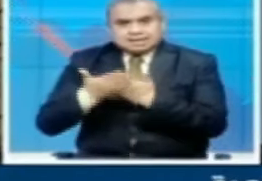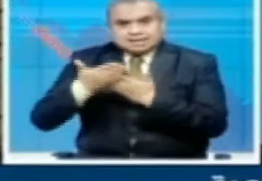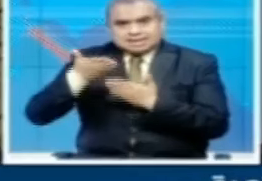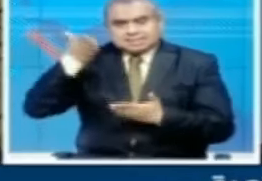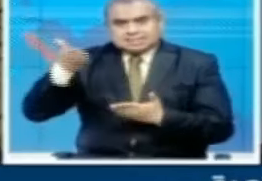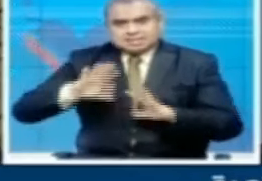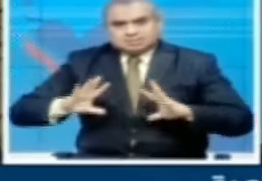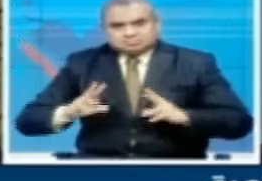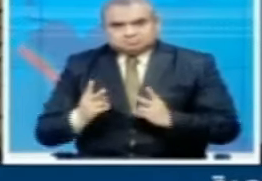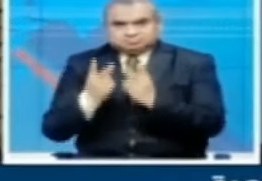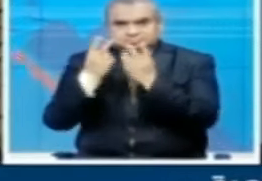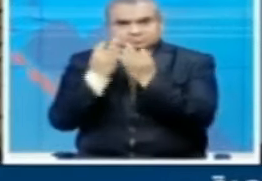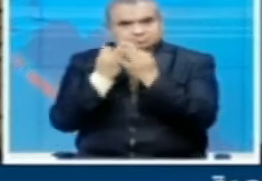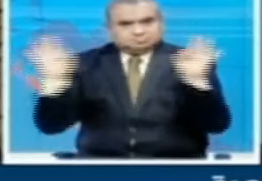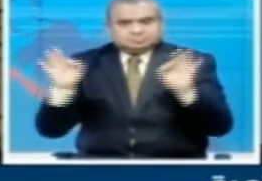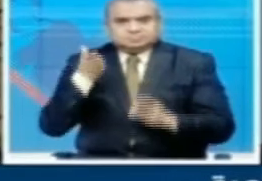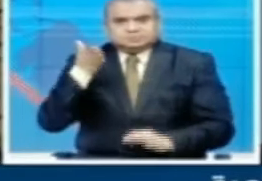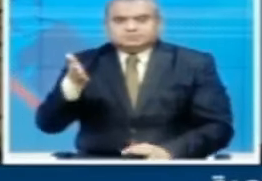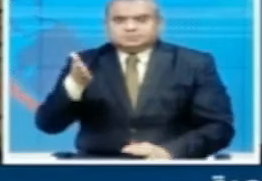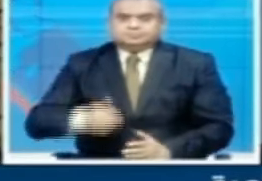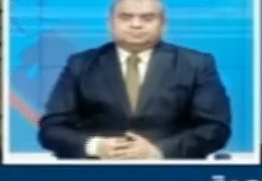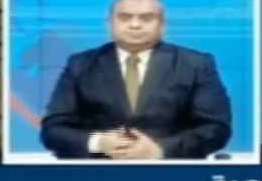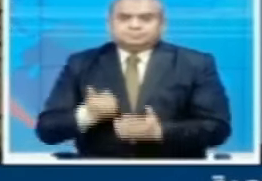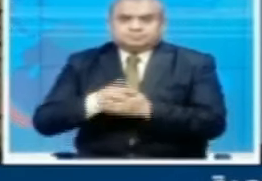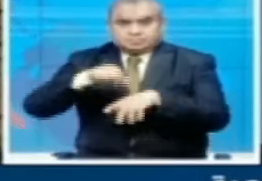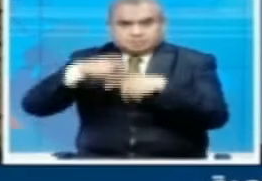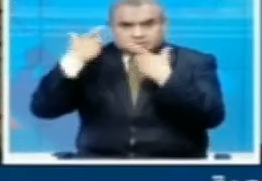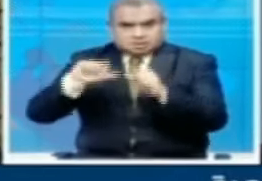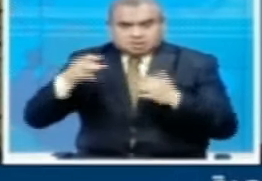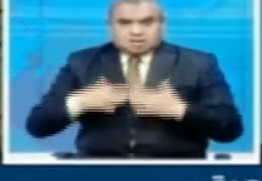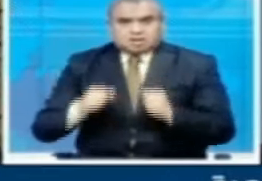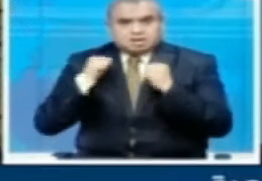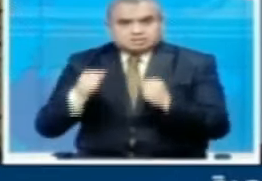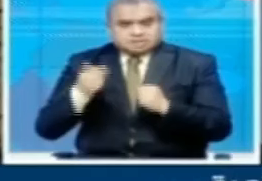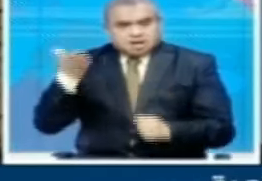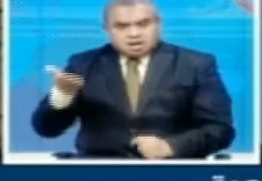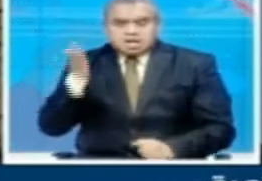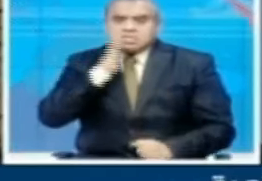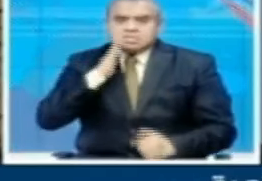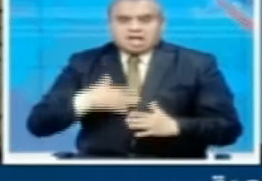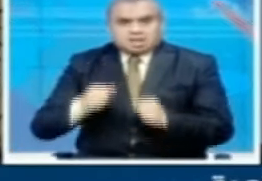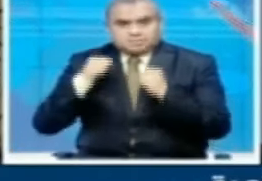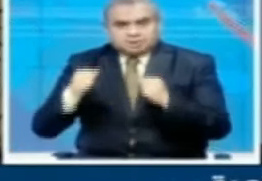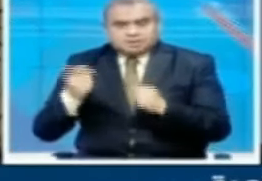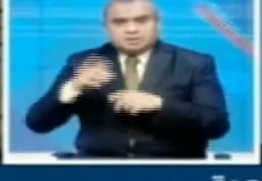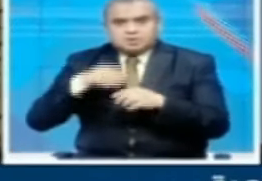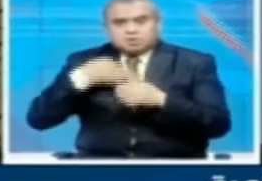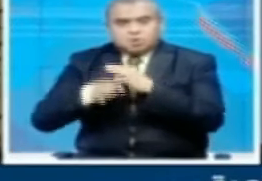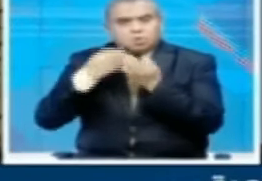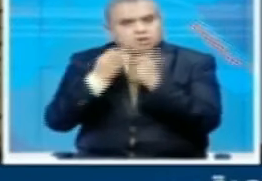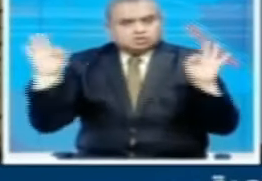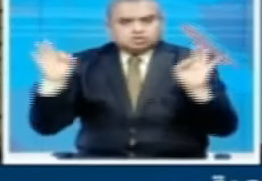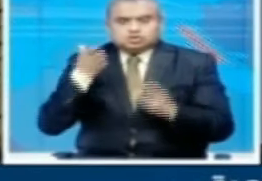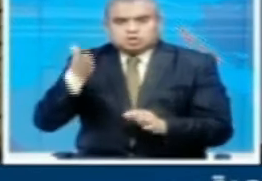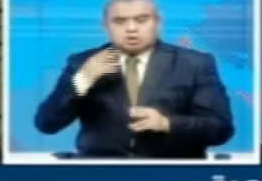لتحقيق التنمية الشاملة في الصحة والتعليم والبنية الأساسية